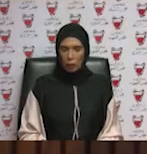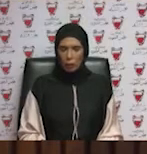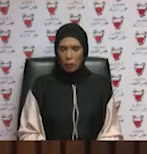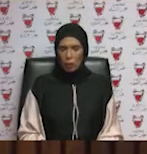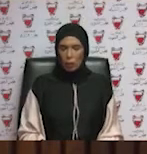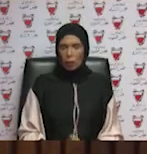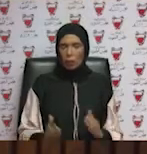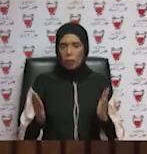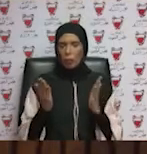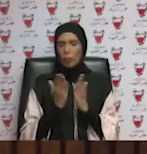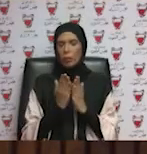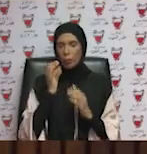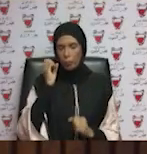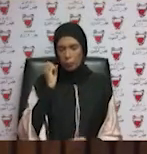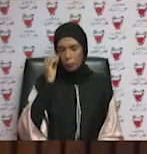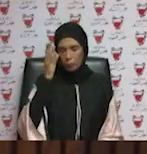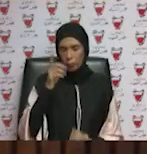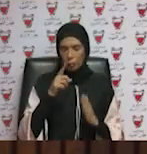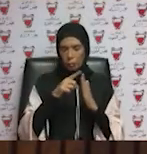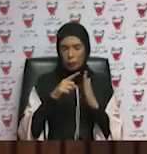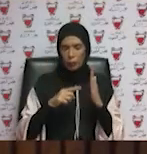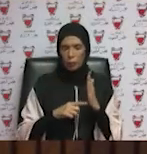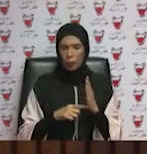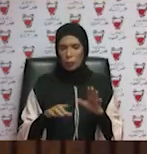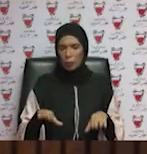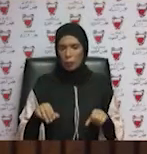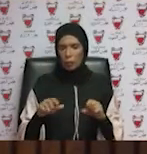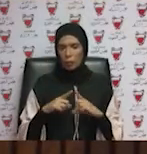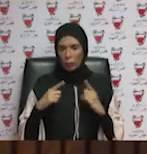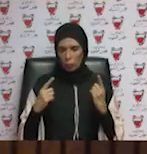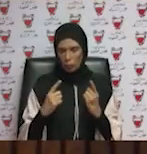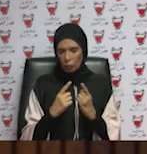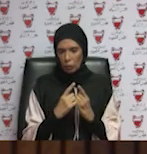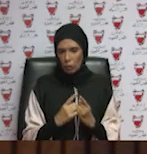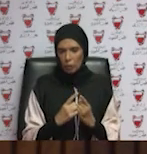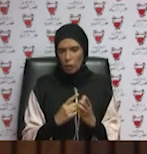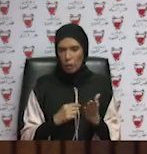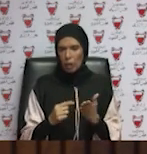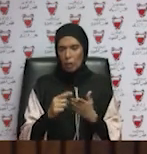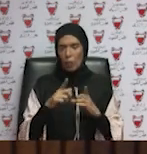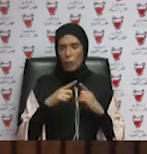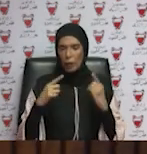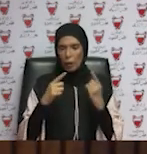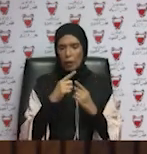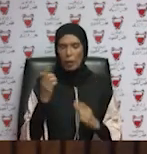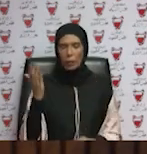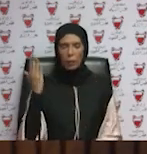وبعد تدارس الاقتراح بقانون، انتهت اللجنة إلى التمسك بتوصية اللجنة